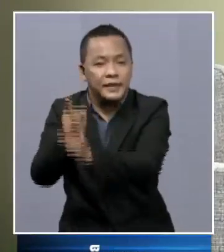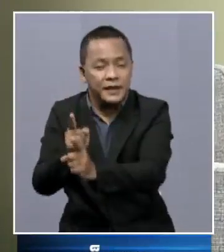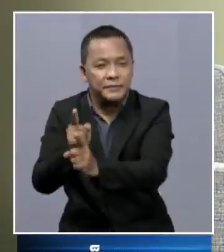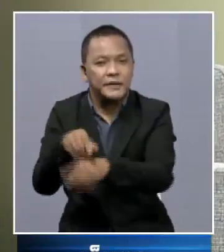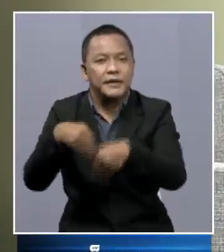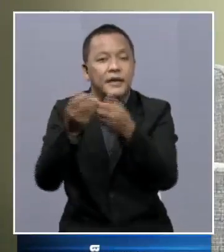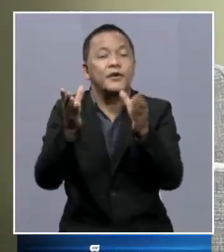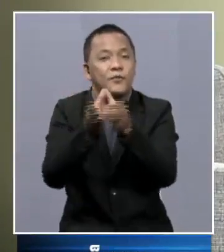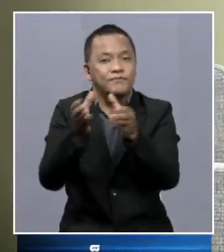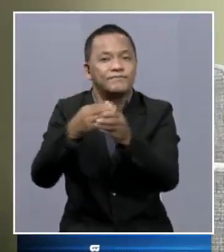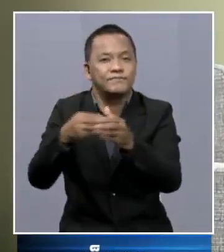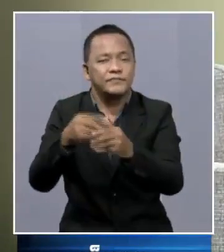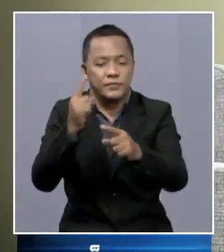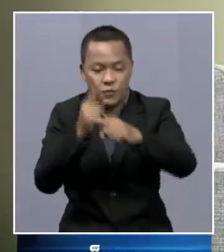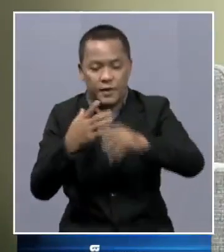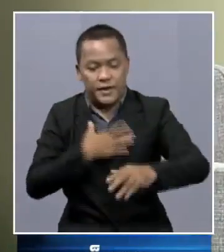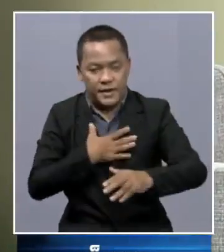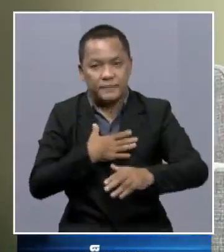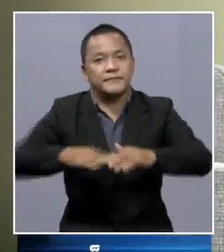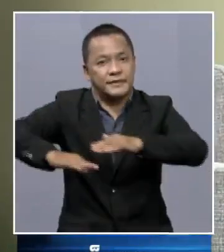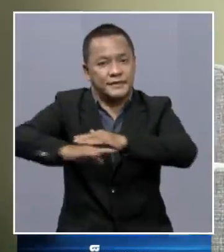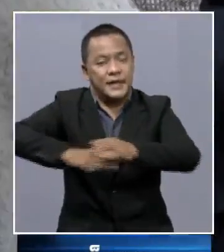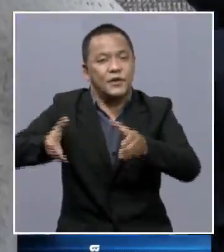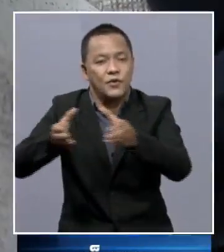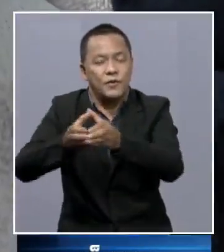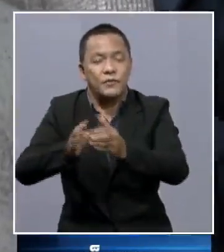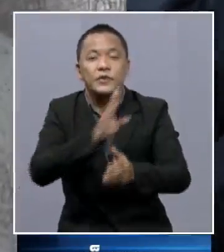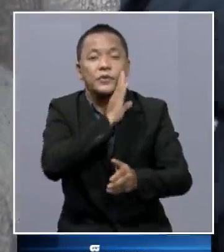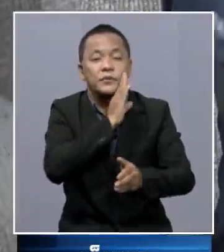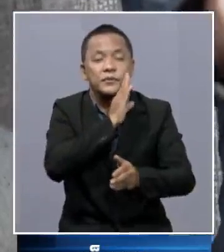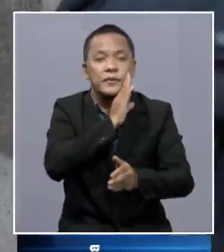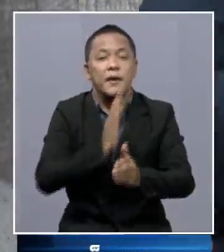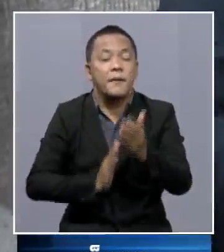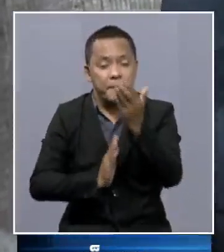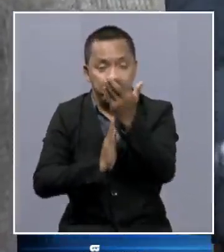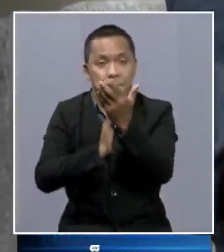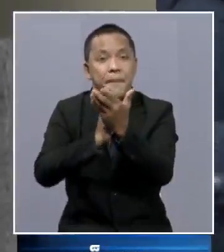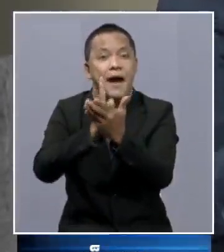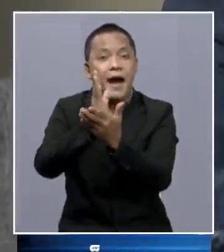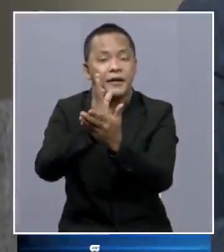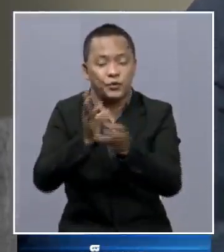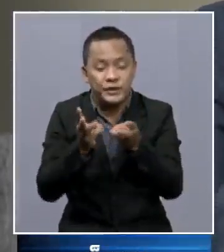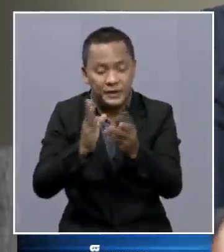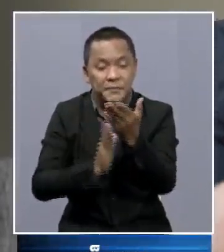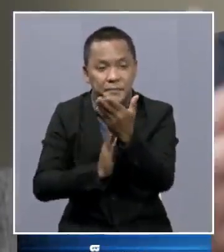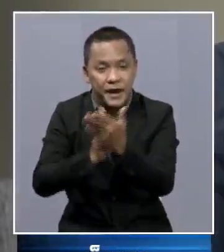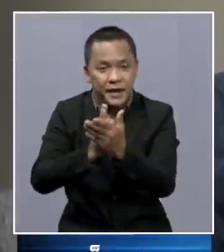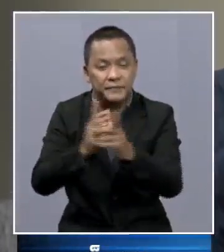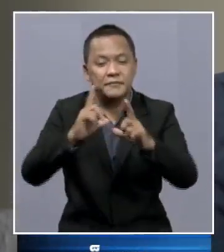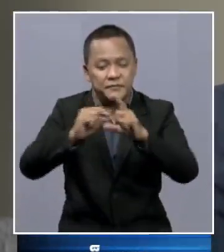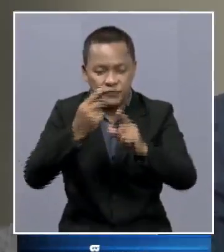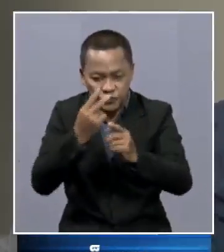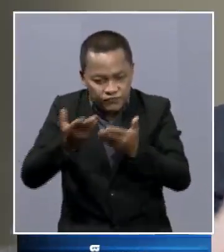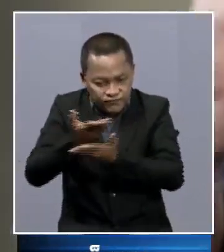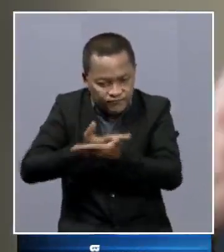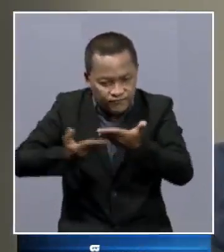เพื่ทจะได้กะแงตรแลบวกดัตเองทมถานสมมุตarbเขาเปิดาผานประตูผ่านด่านหลกกต้กลองแ